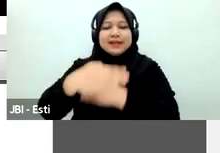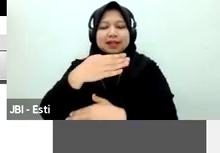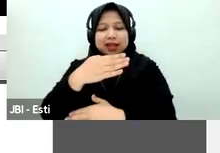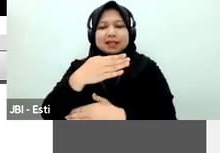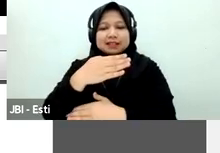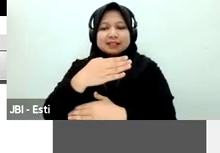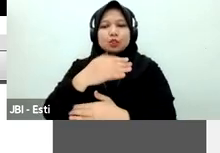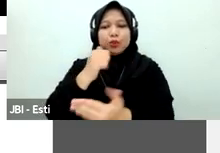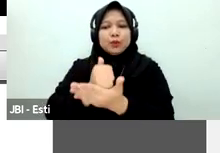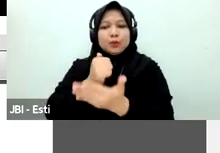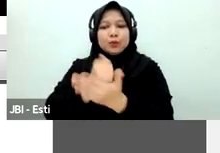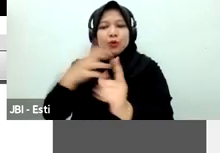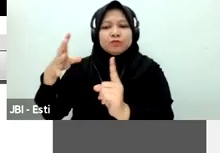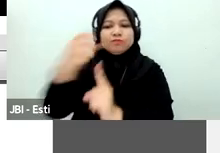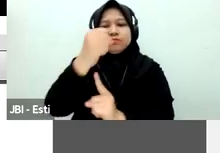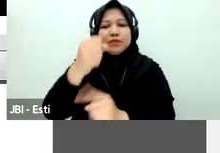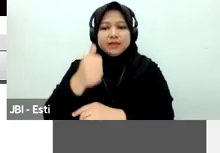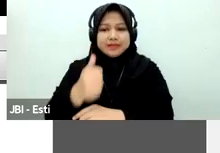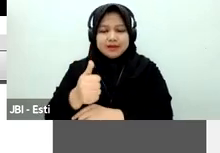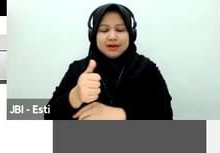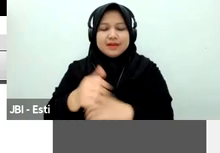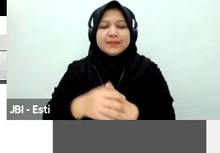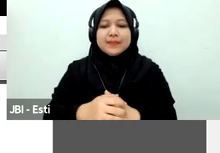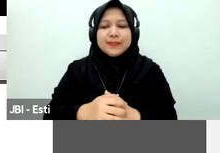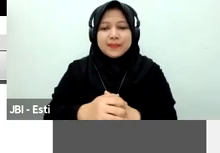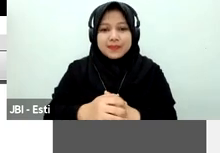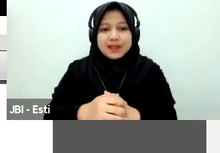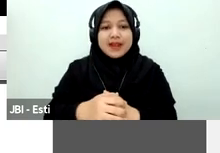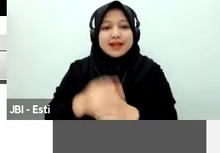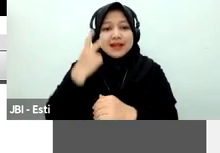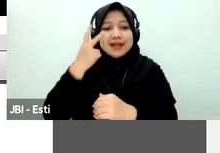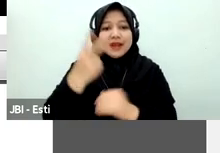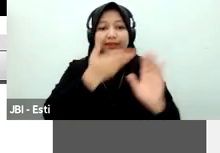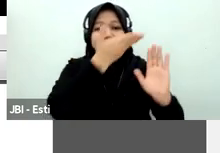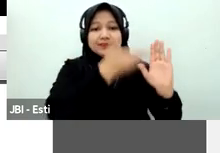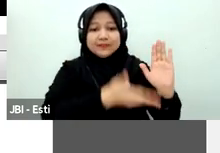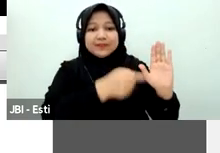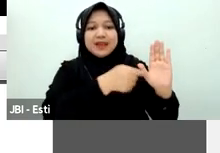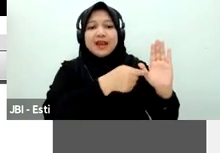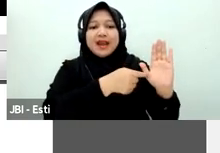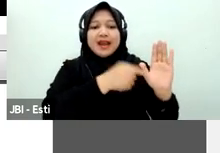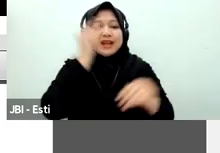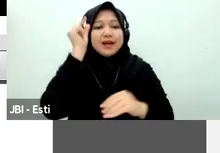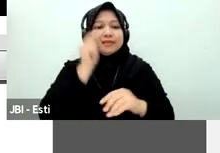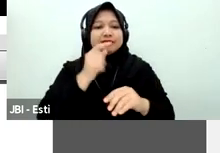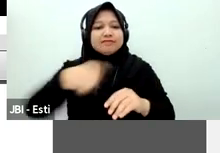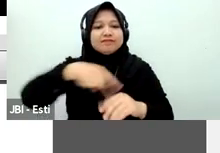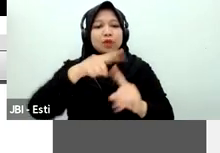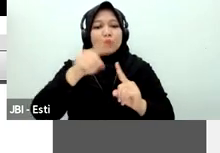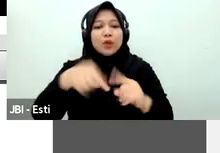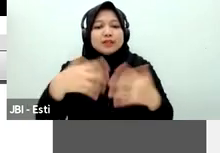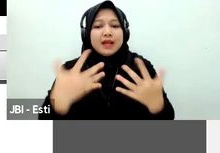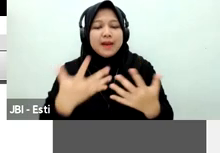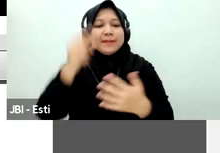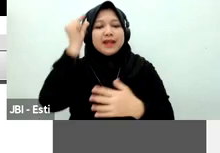semestinya Bagaimana di tertera di layar itu kami Wulan dengan dari kombinasi kemudian